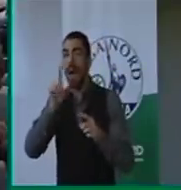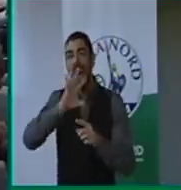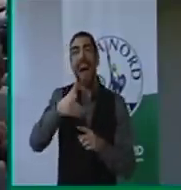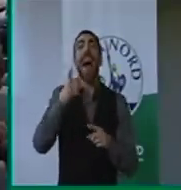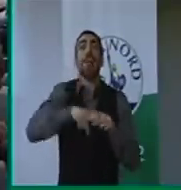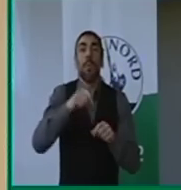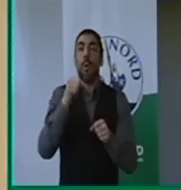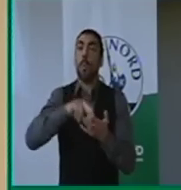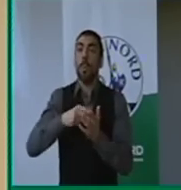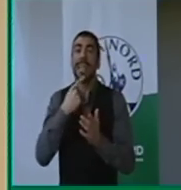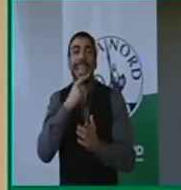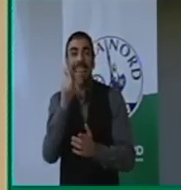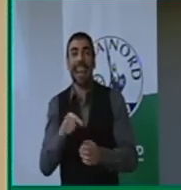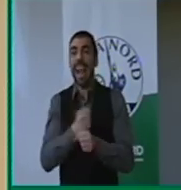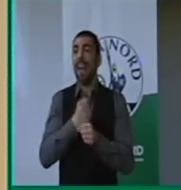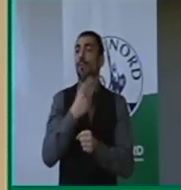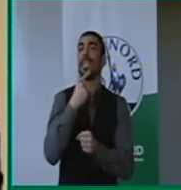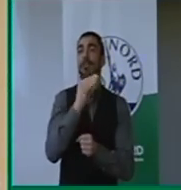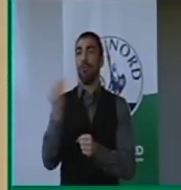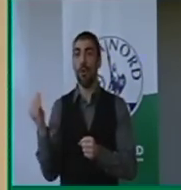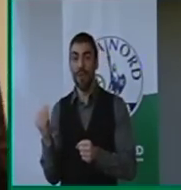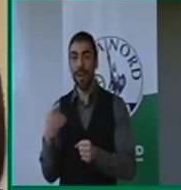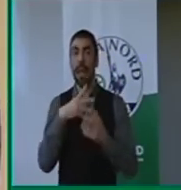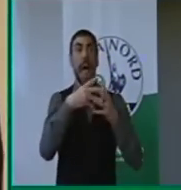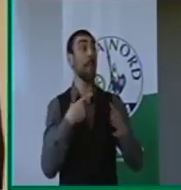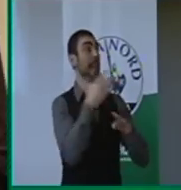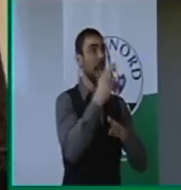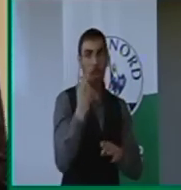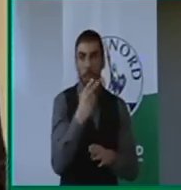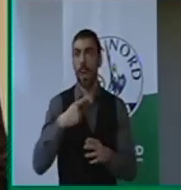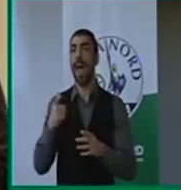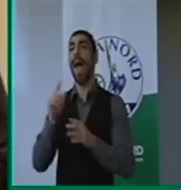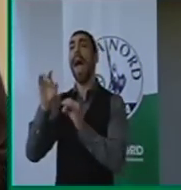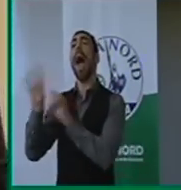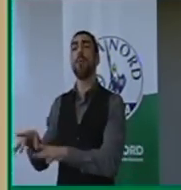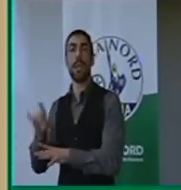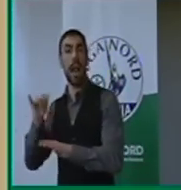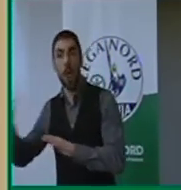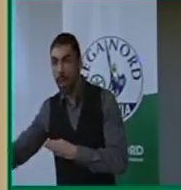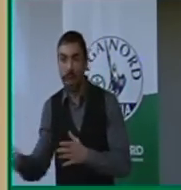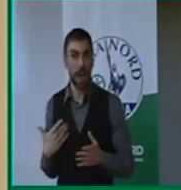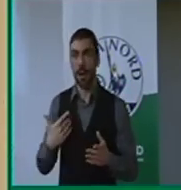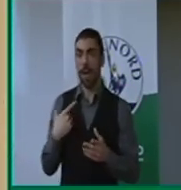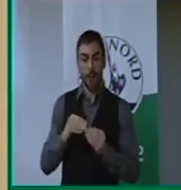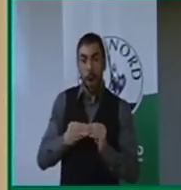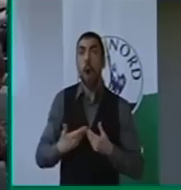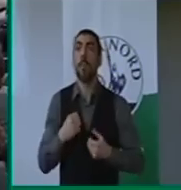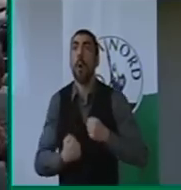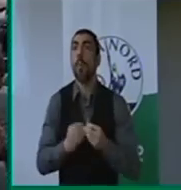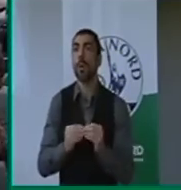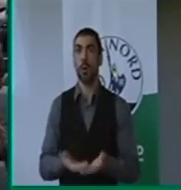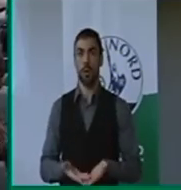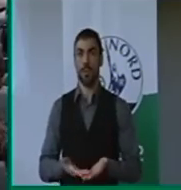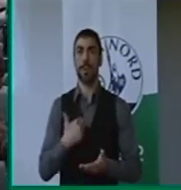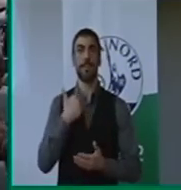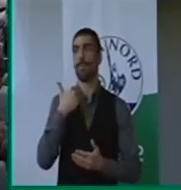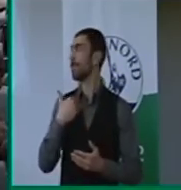giovani in Italia non esiste Ma che non esiste neanche in Europa in America non si può andare in Australia troppo lontano quindi cosa dobbiamo fare come ci dobbiamo comportare